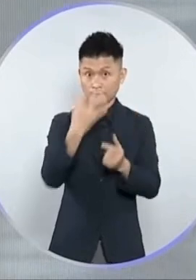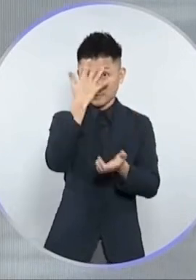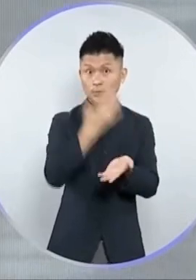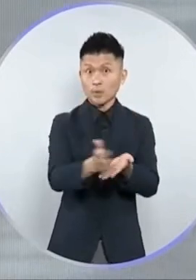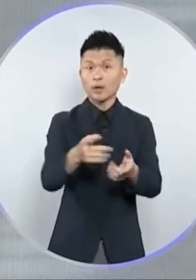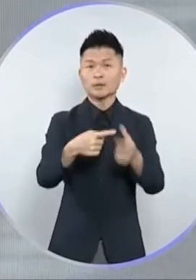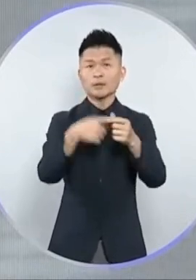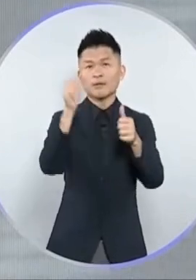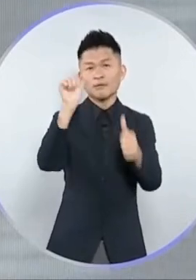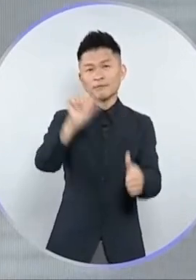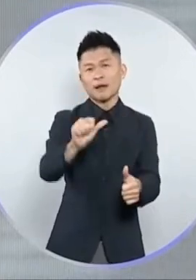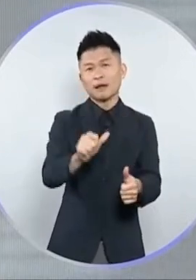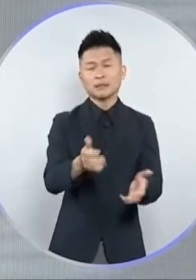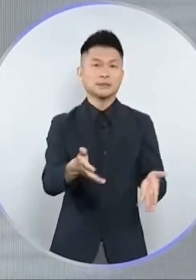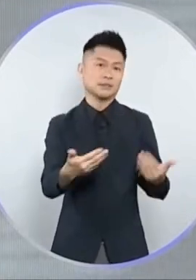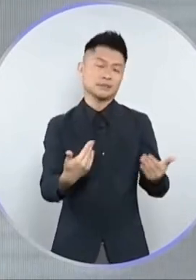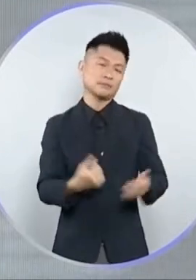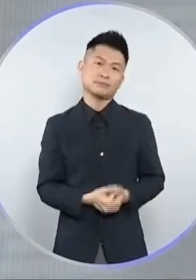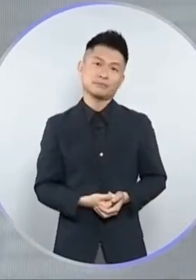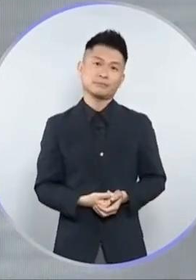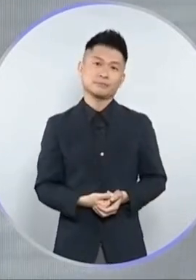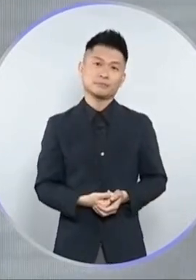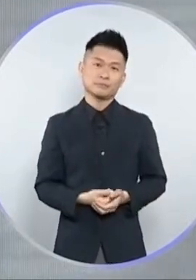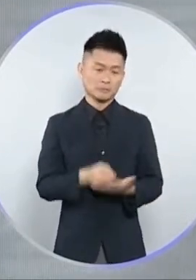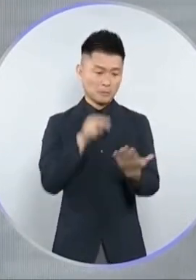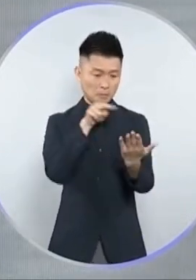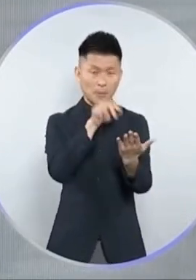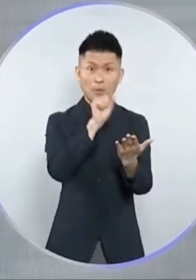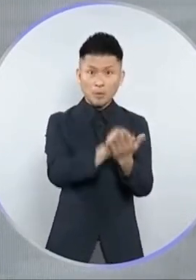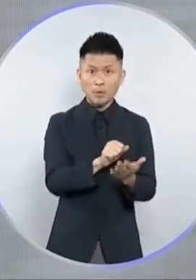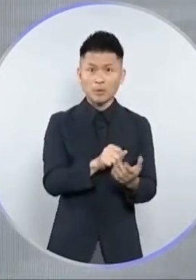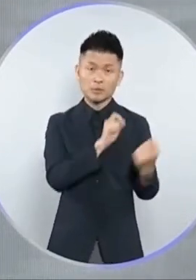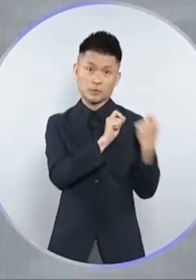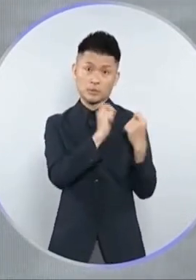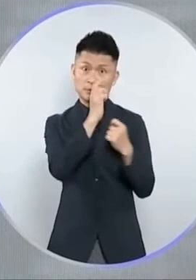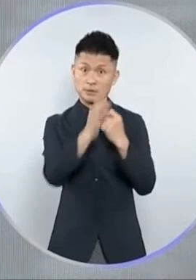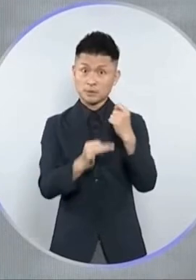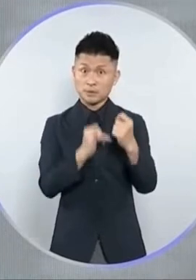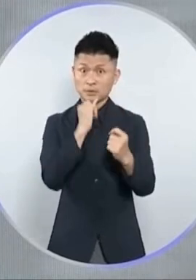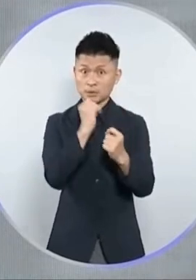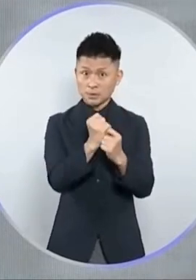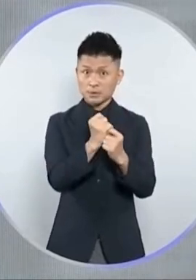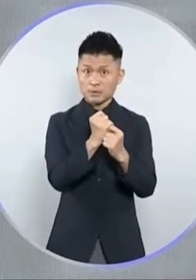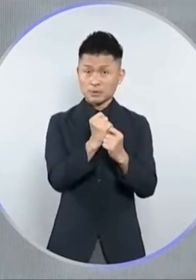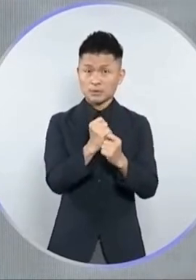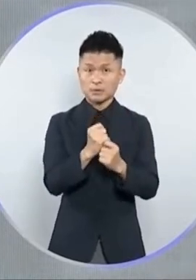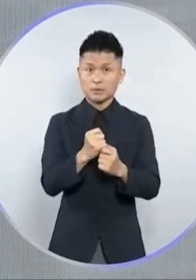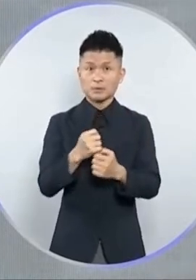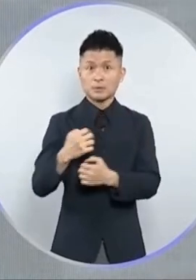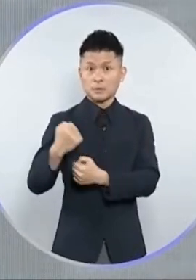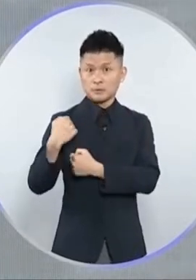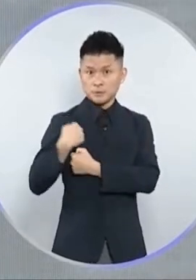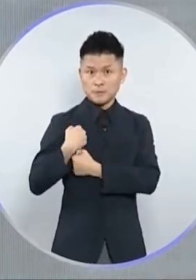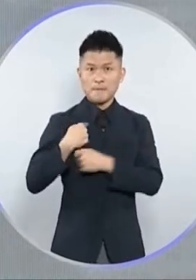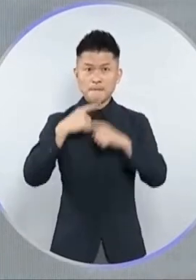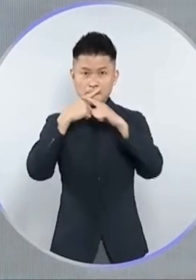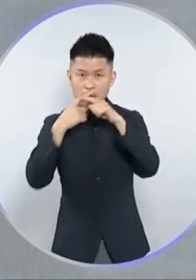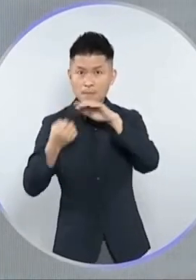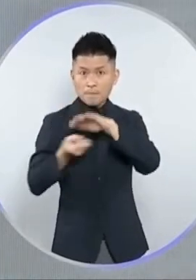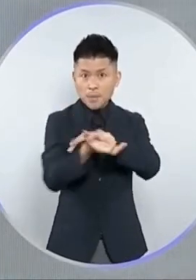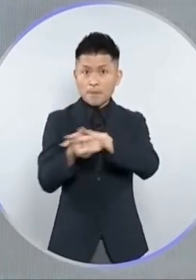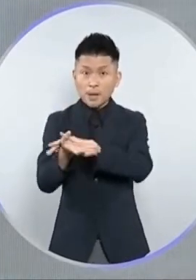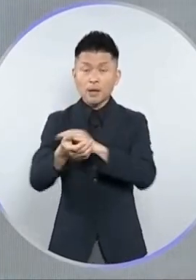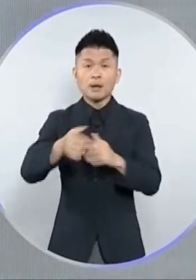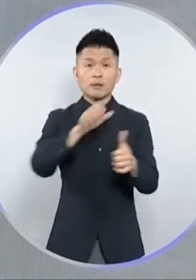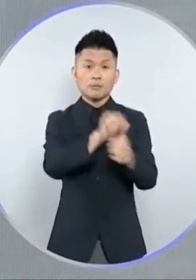刑责实在太轻了。我看看那最近给我统计呢，最近这几年我们这种军事泄密案平均